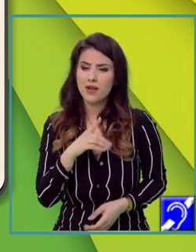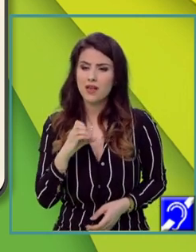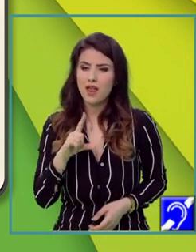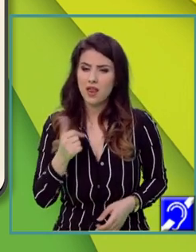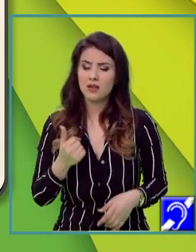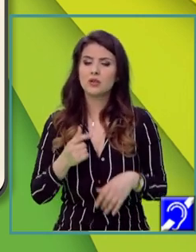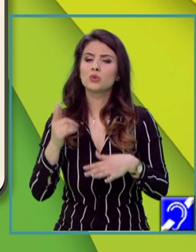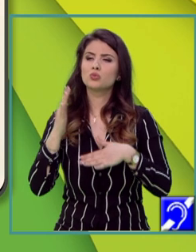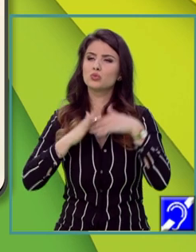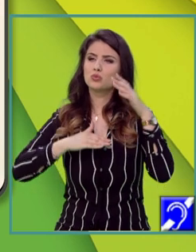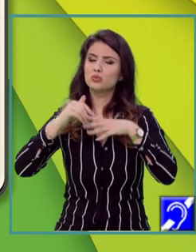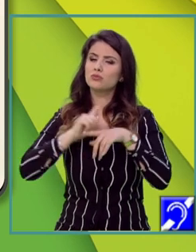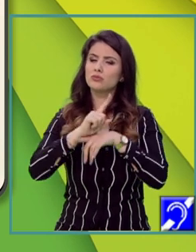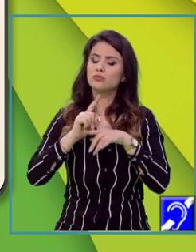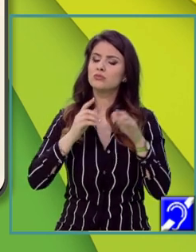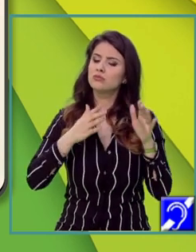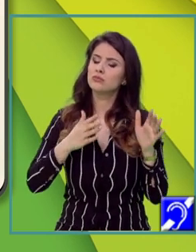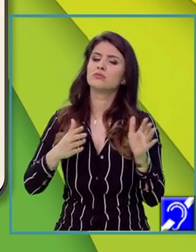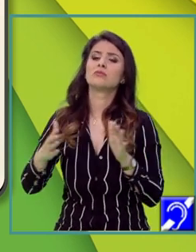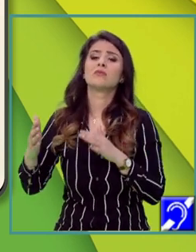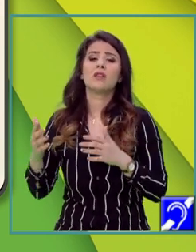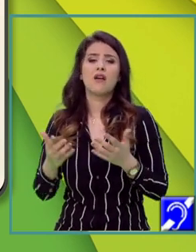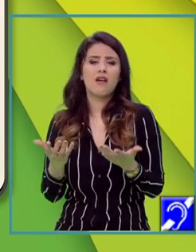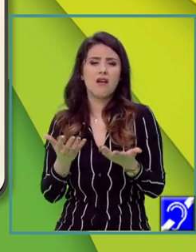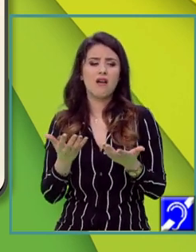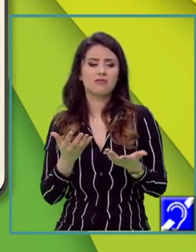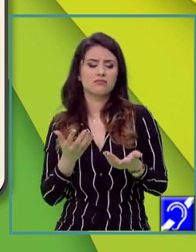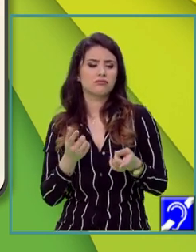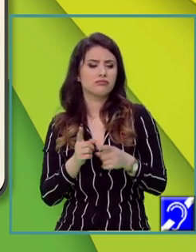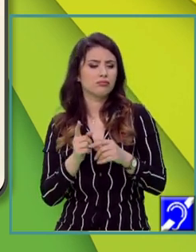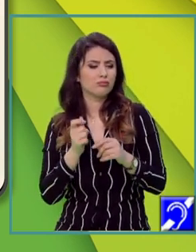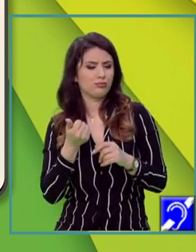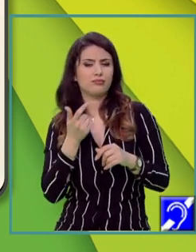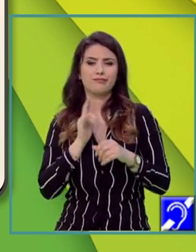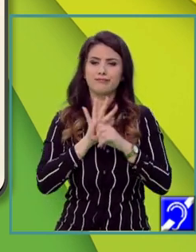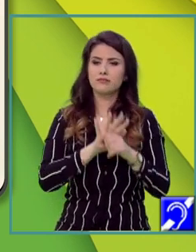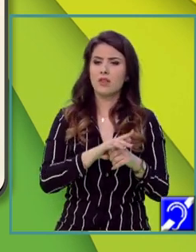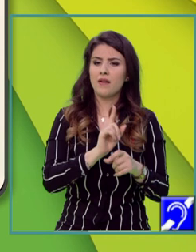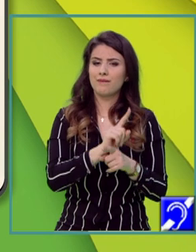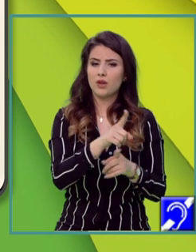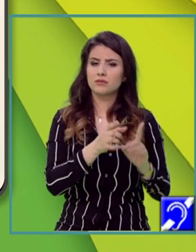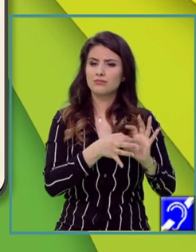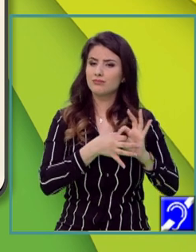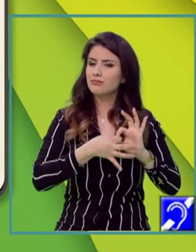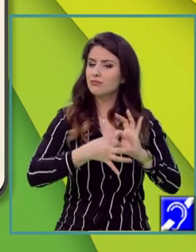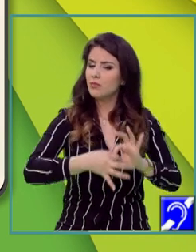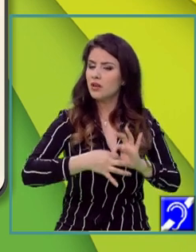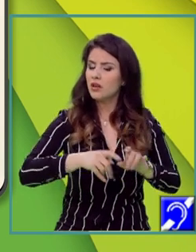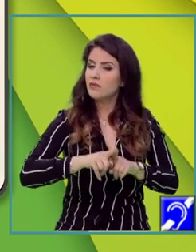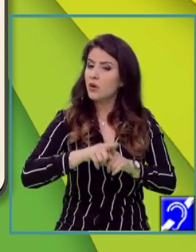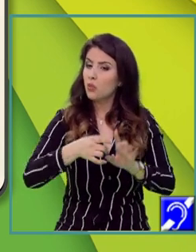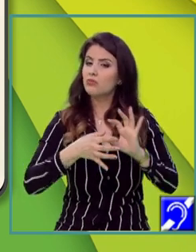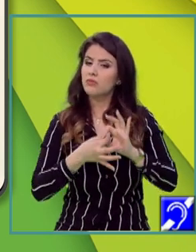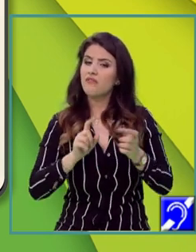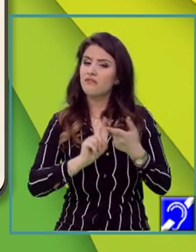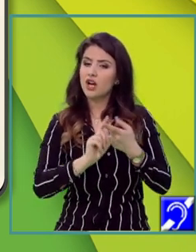edificiu de presupuneri care o incriminează ca fiind complice cu Anișoara și menajera casei